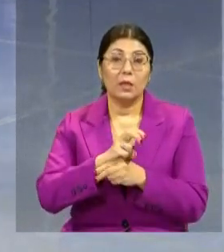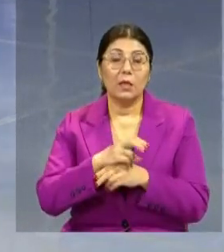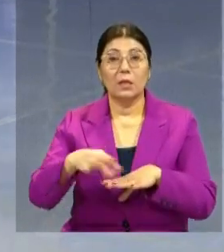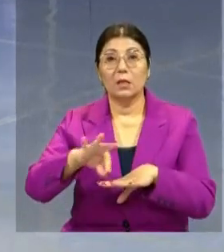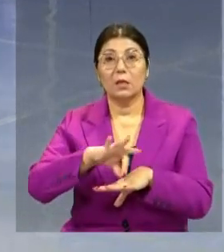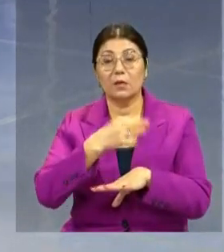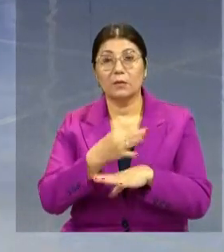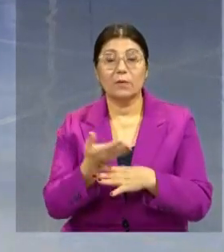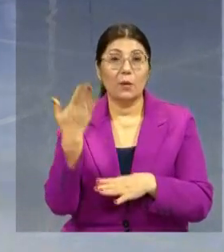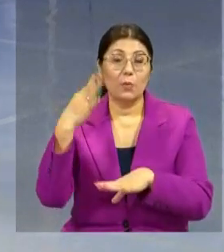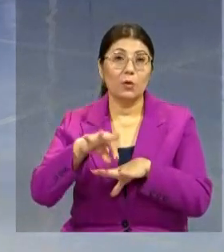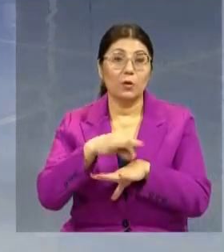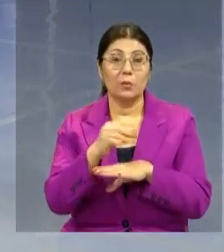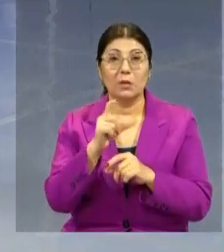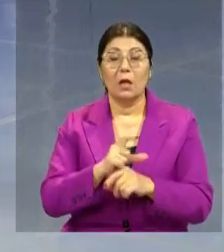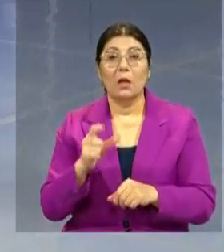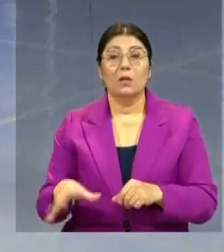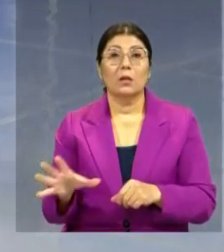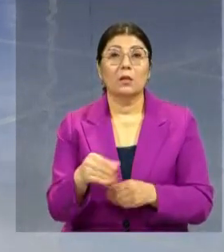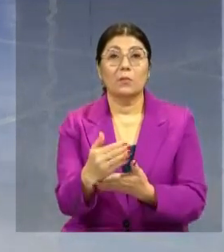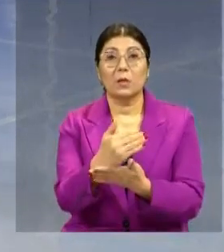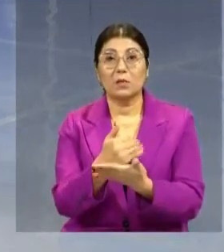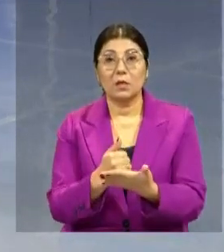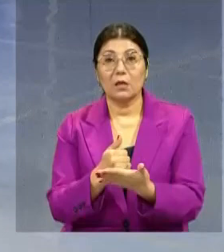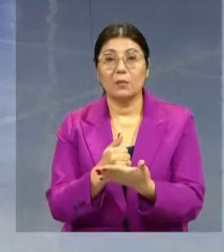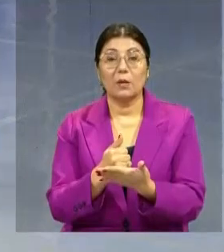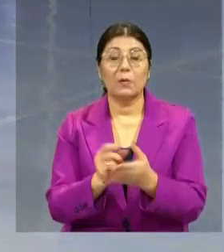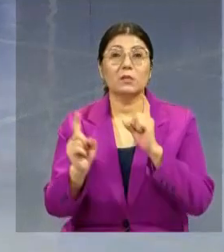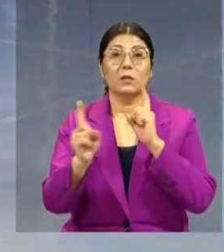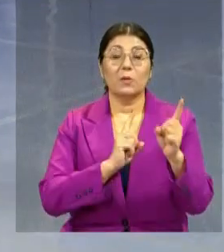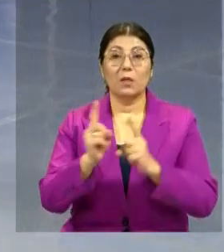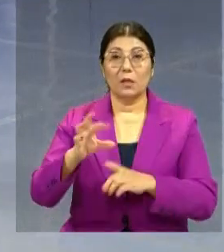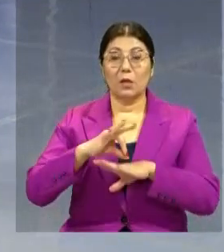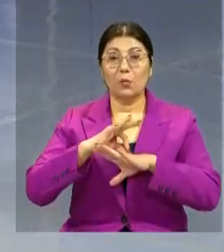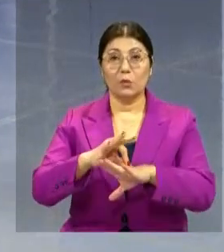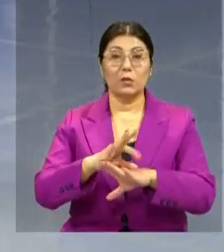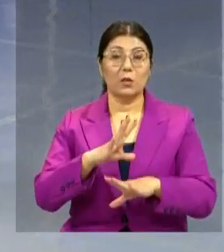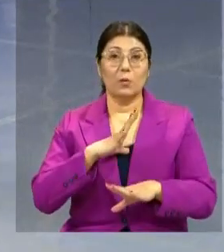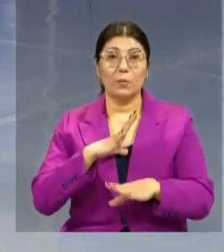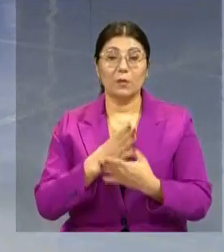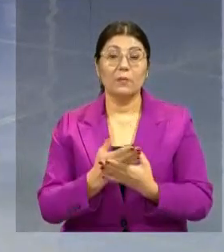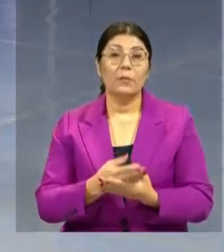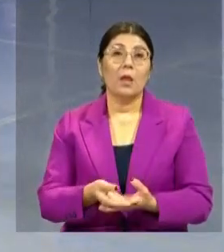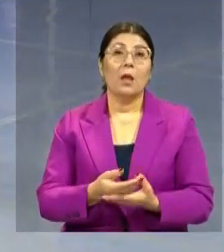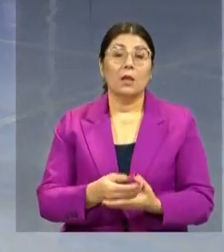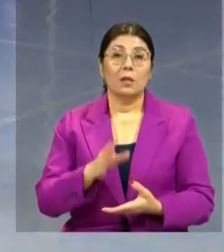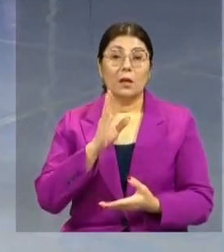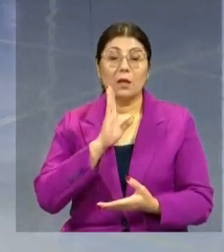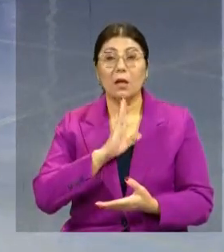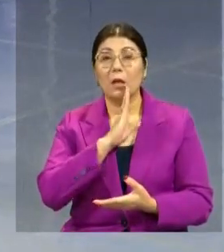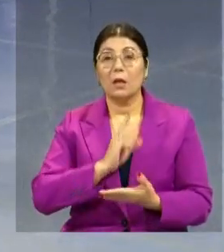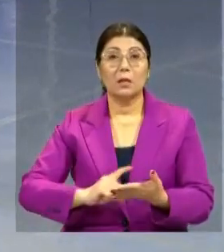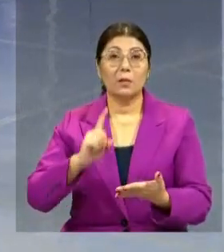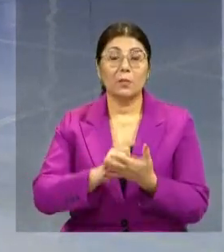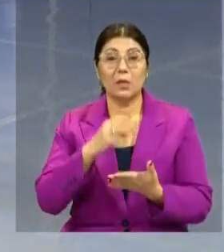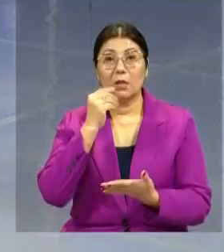неке қиғанда және бұрынғы неке қиғанда адамдардың барлығын шақырып алып соларға семинарлар өткізген болатынбыз. Яғни ердің әйел алдындағы міндеттер деген сияқты. Ал